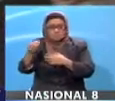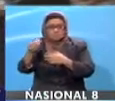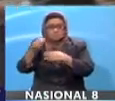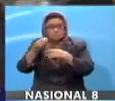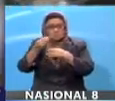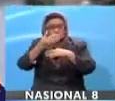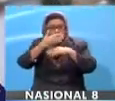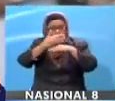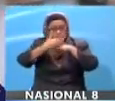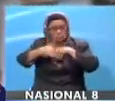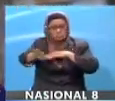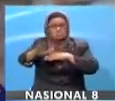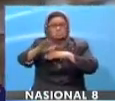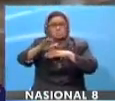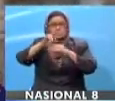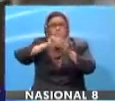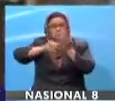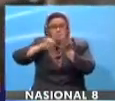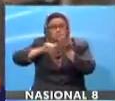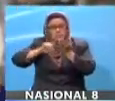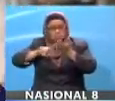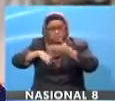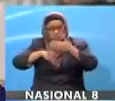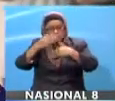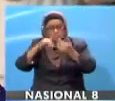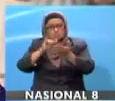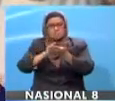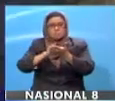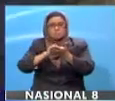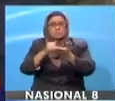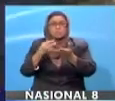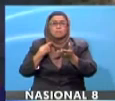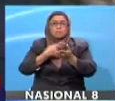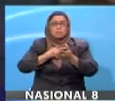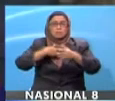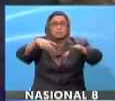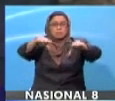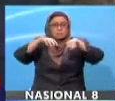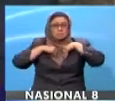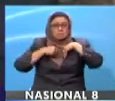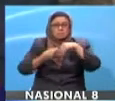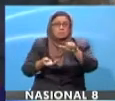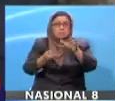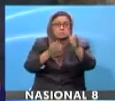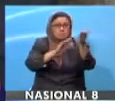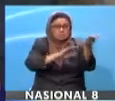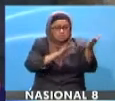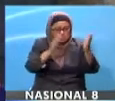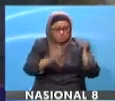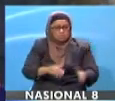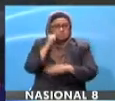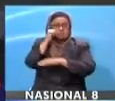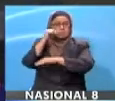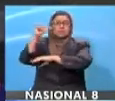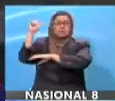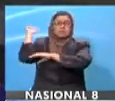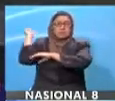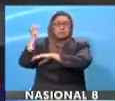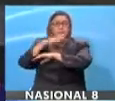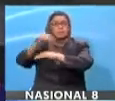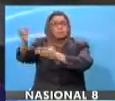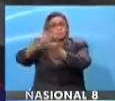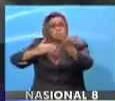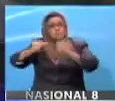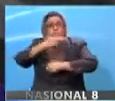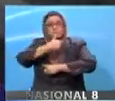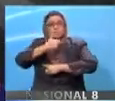jenazah balik semalam, tengah hari semalam. Pihak Indonesia juga telah membawa balik jenazah duta